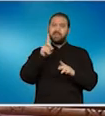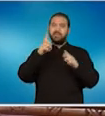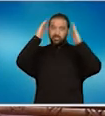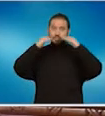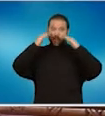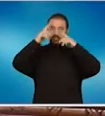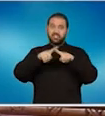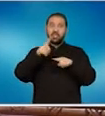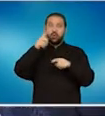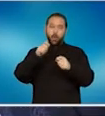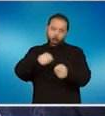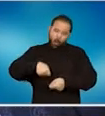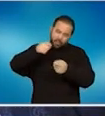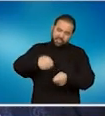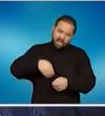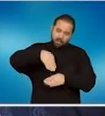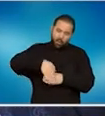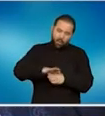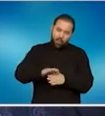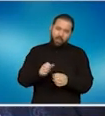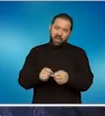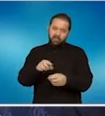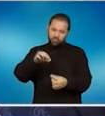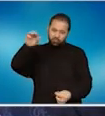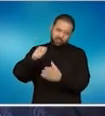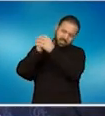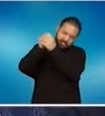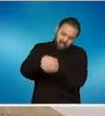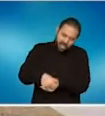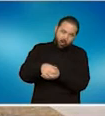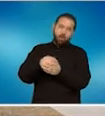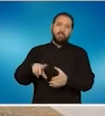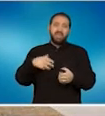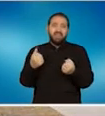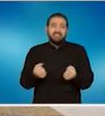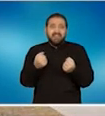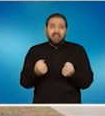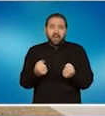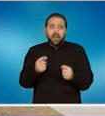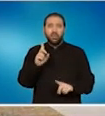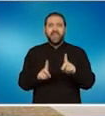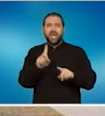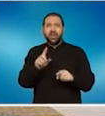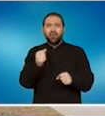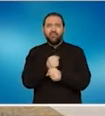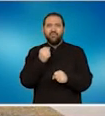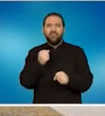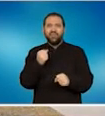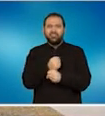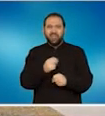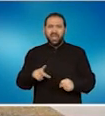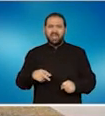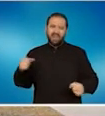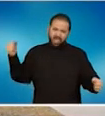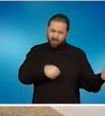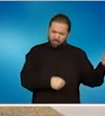într-o zi cu o sapă și o lopată și un târnăcop, este absurd. normă. Vai și amar dacă nu-ți făceai norma.